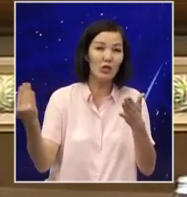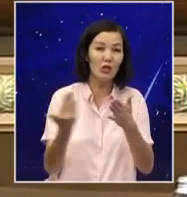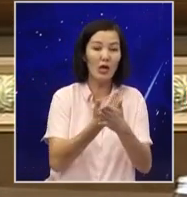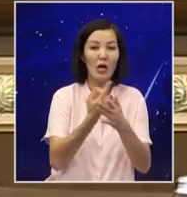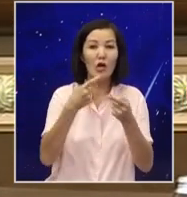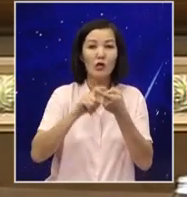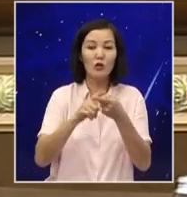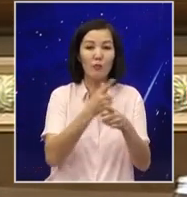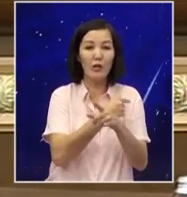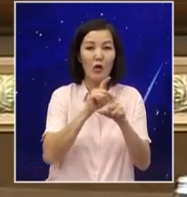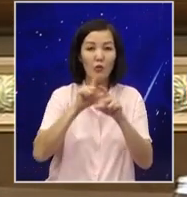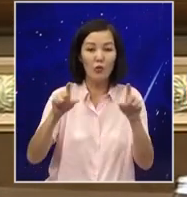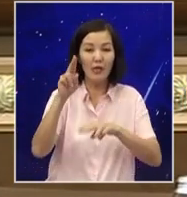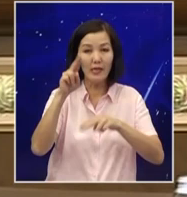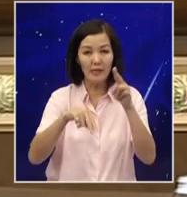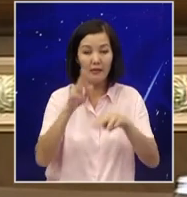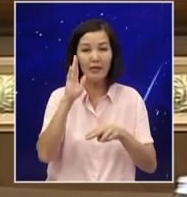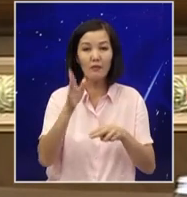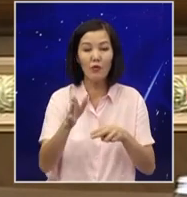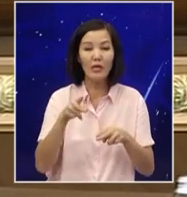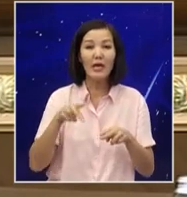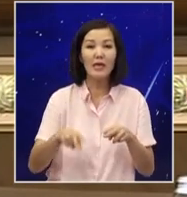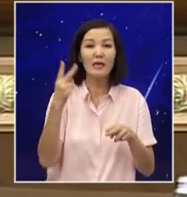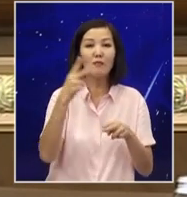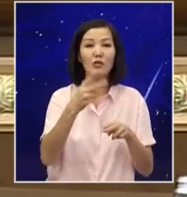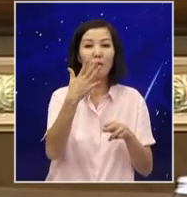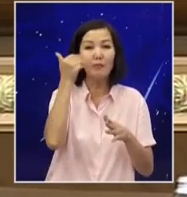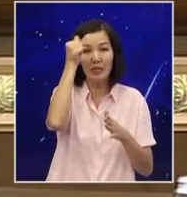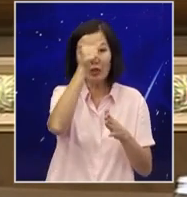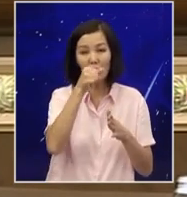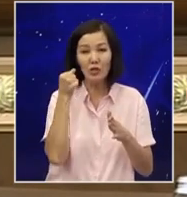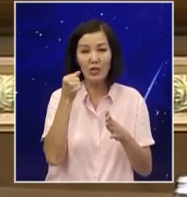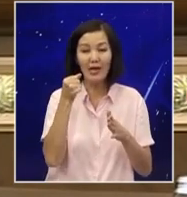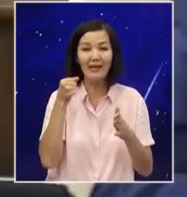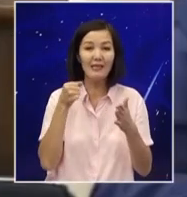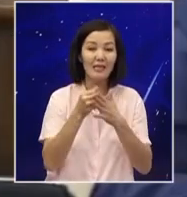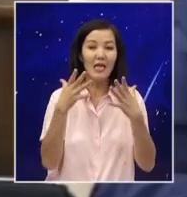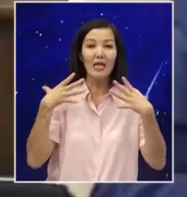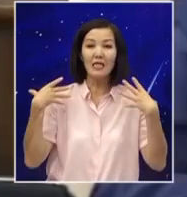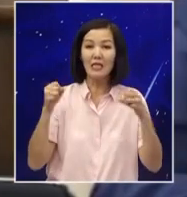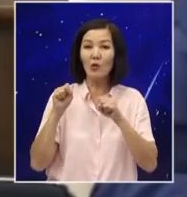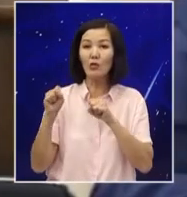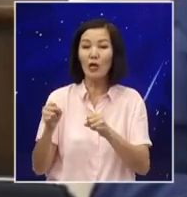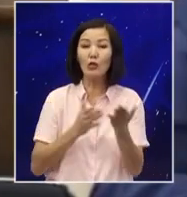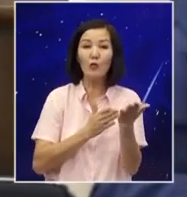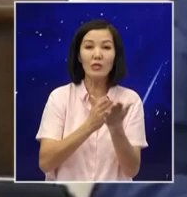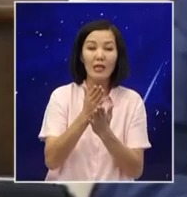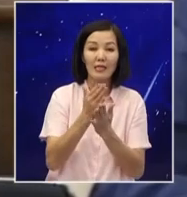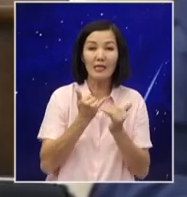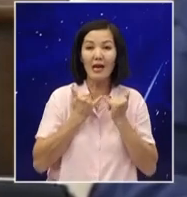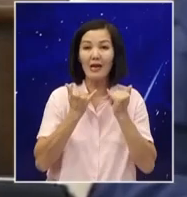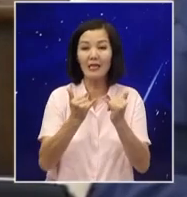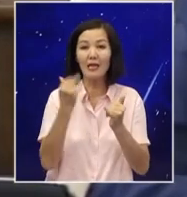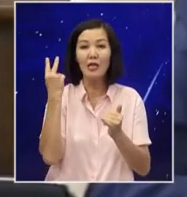аурулар ауруханасы салынады. Ал 2025 жылға қарай денсаулық сақтау саласына арналған